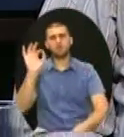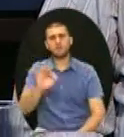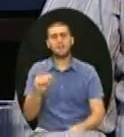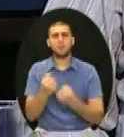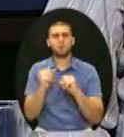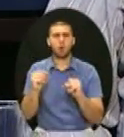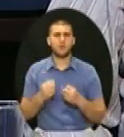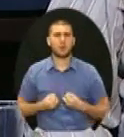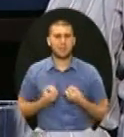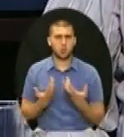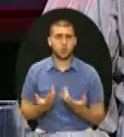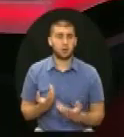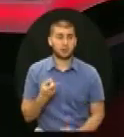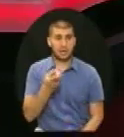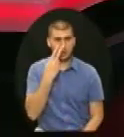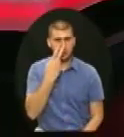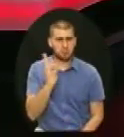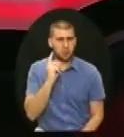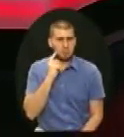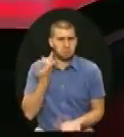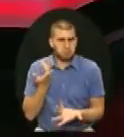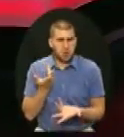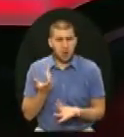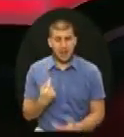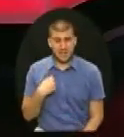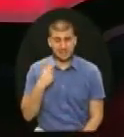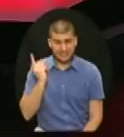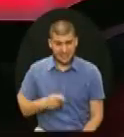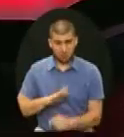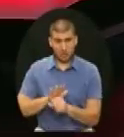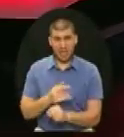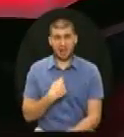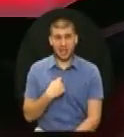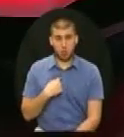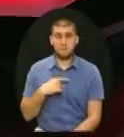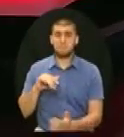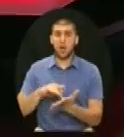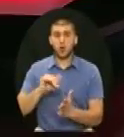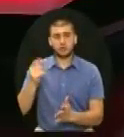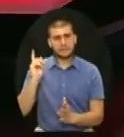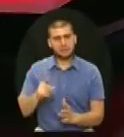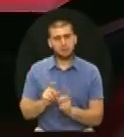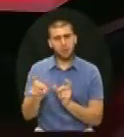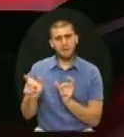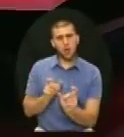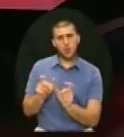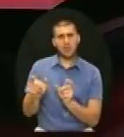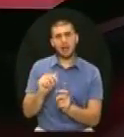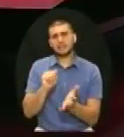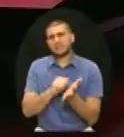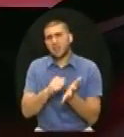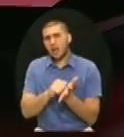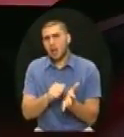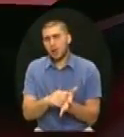בחופש הביטוי. בעיניי זה היה נראה מגוחך נורא, שפתאום אנחנו במקור ראשון היינו צריכים להתגונן שחס